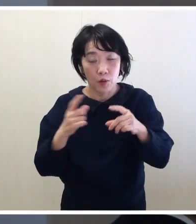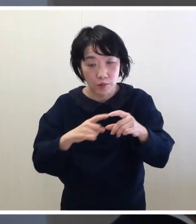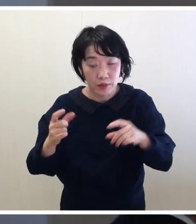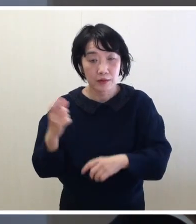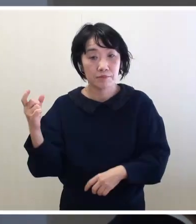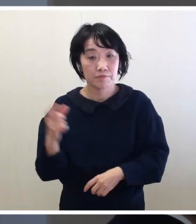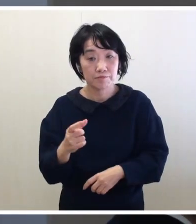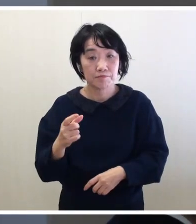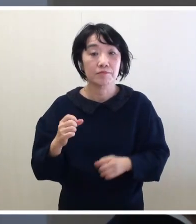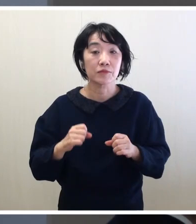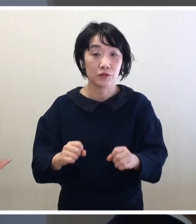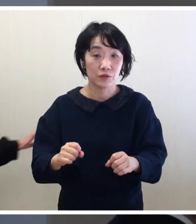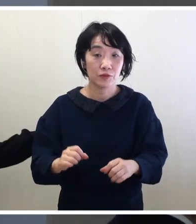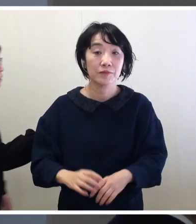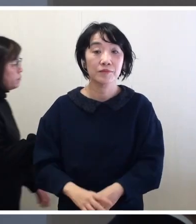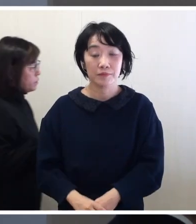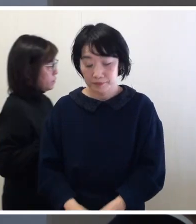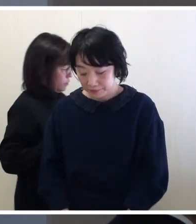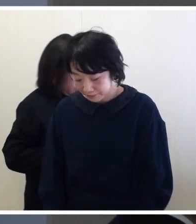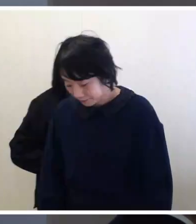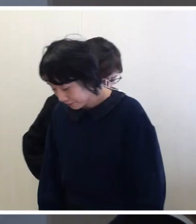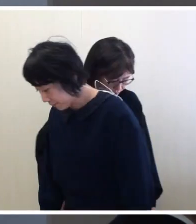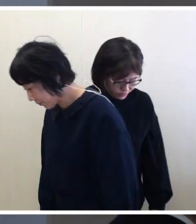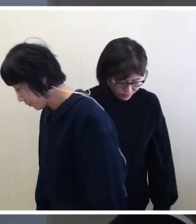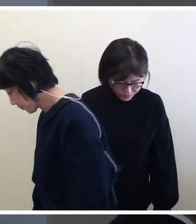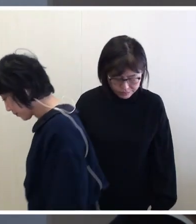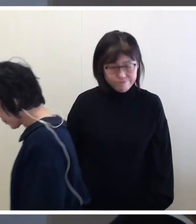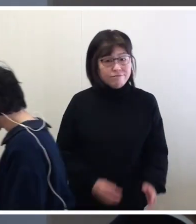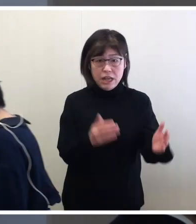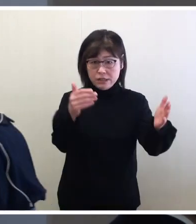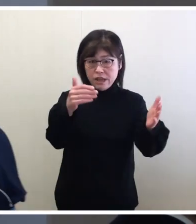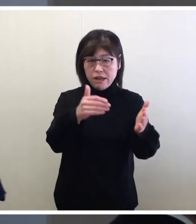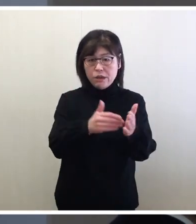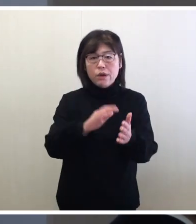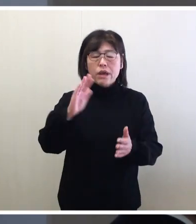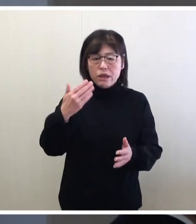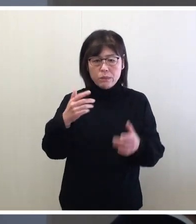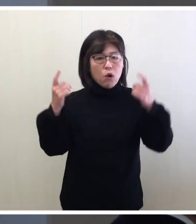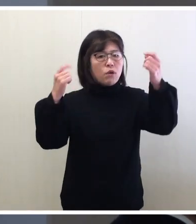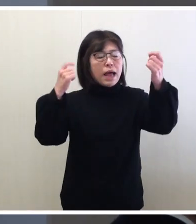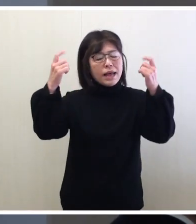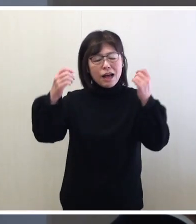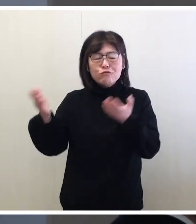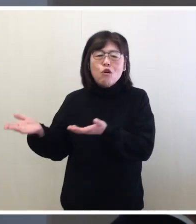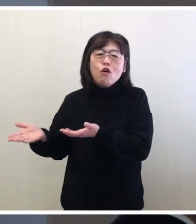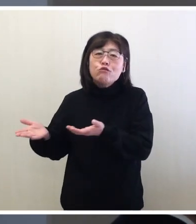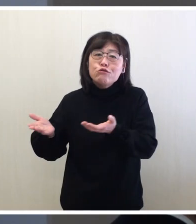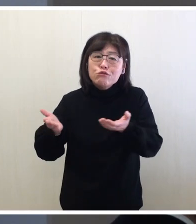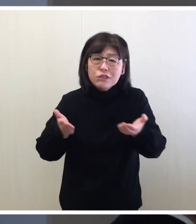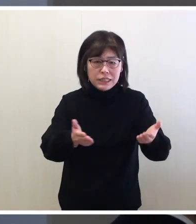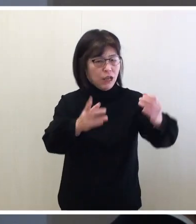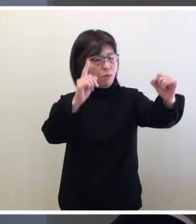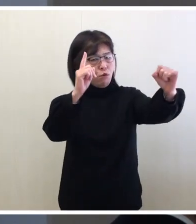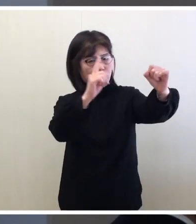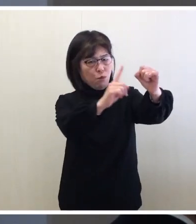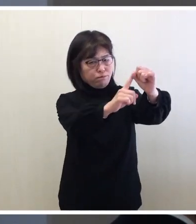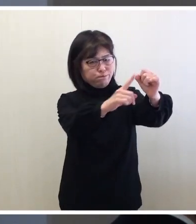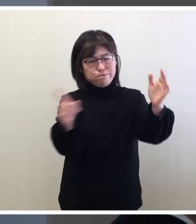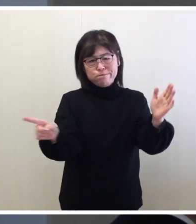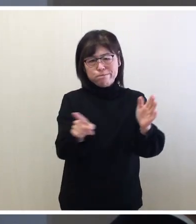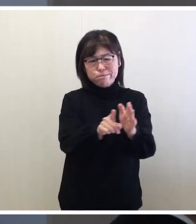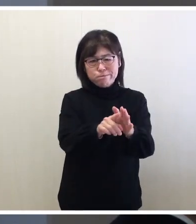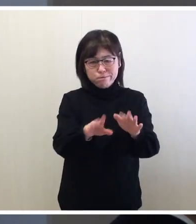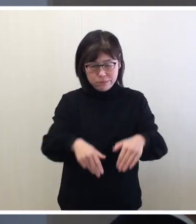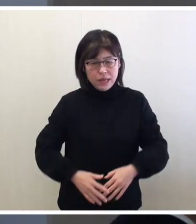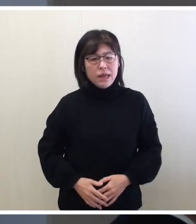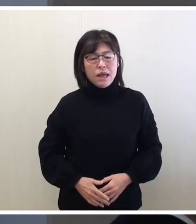機能をさらに強化していくということを考えてございます。で、最後になりますが、大学誘致というのを目標と